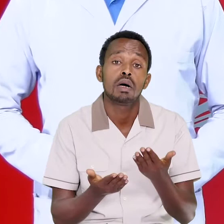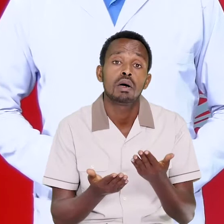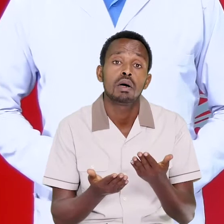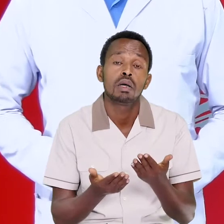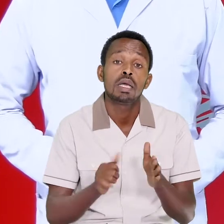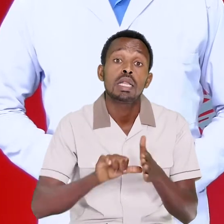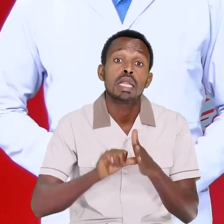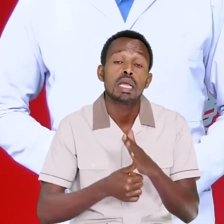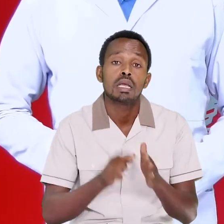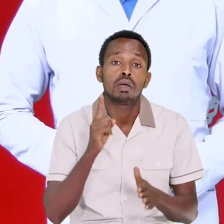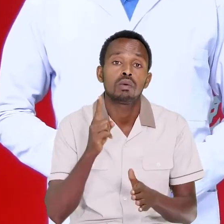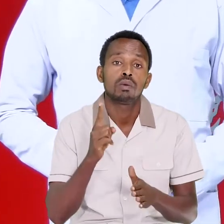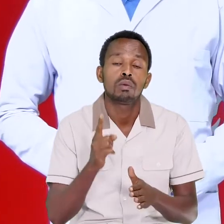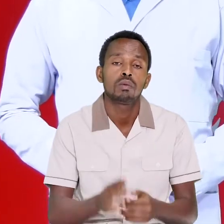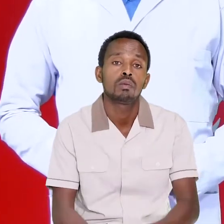Daqiiqaa tokko.